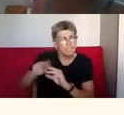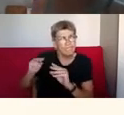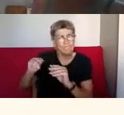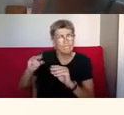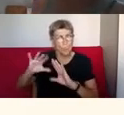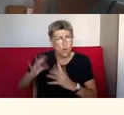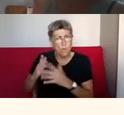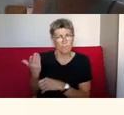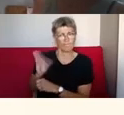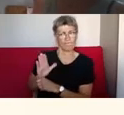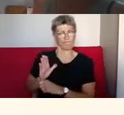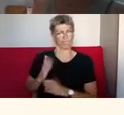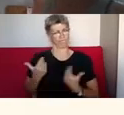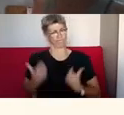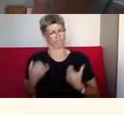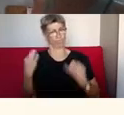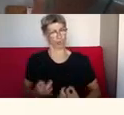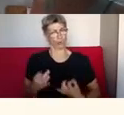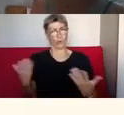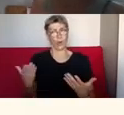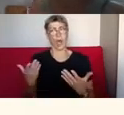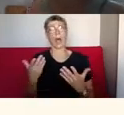de permettre une rencontre pendant le midi